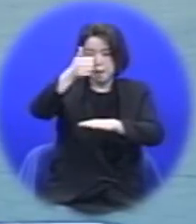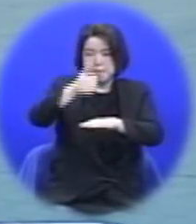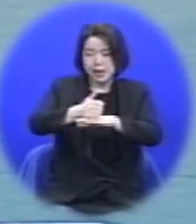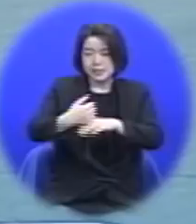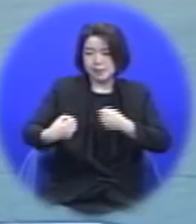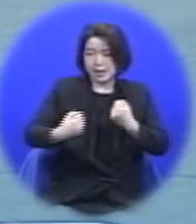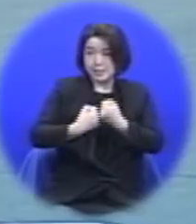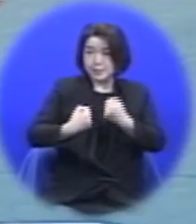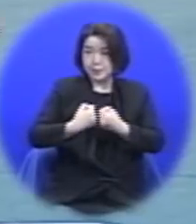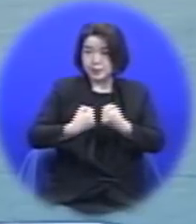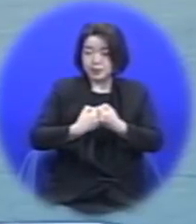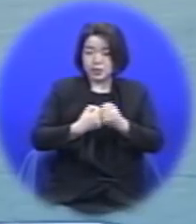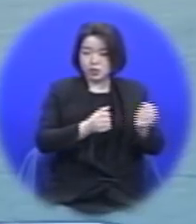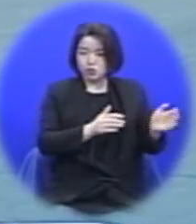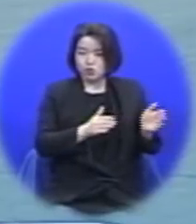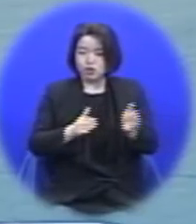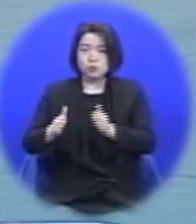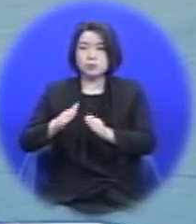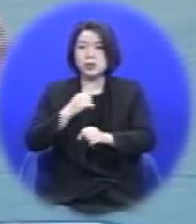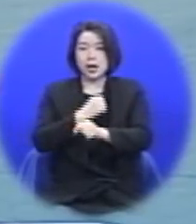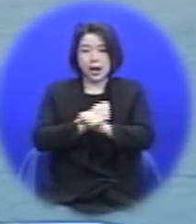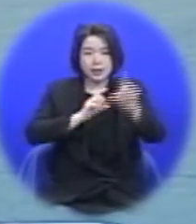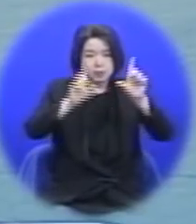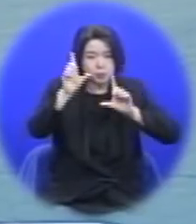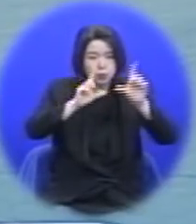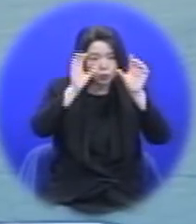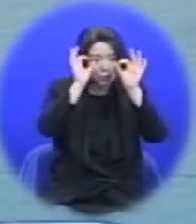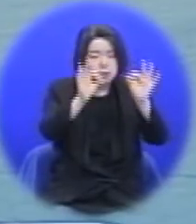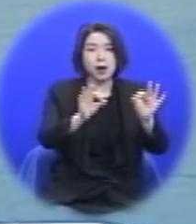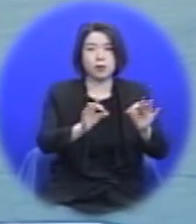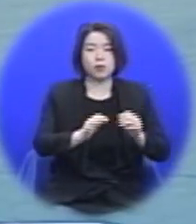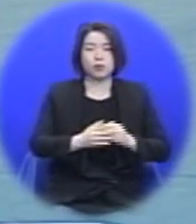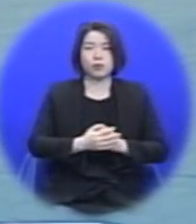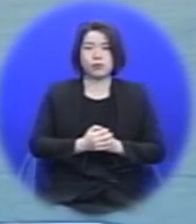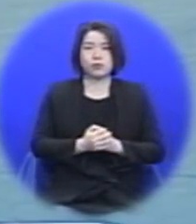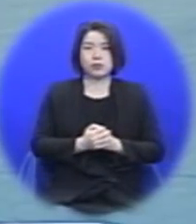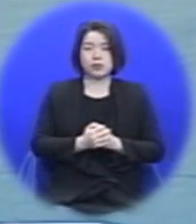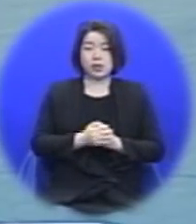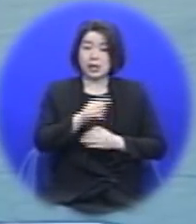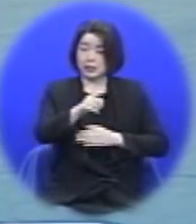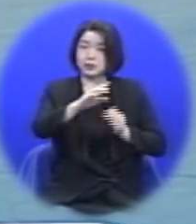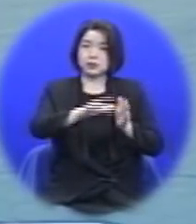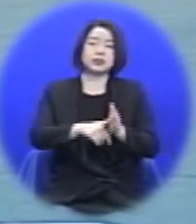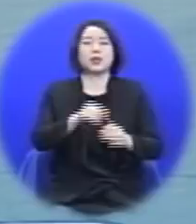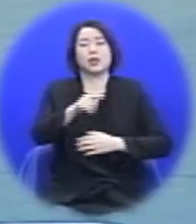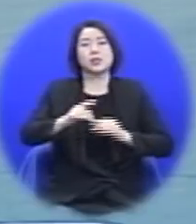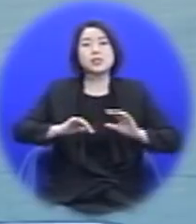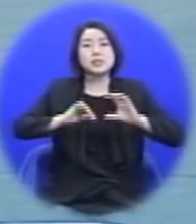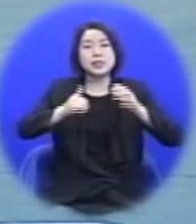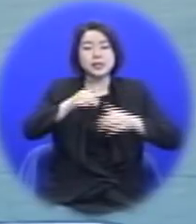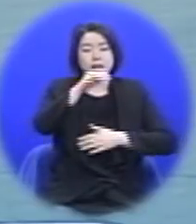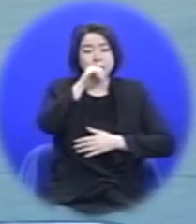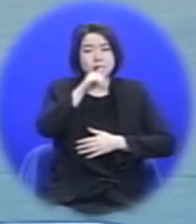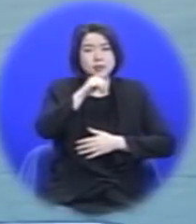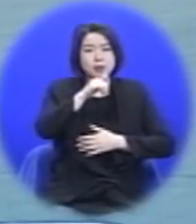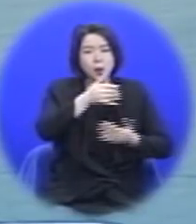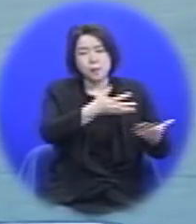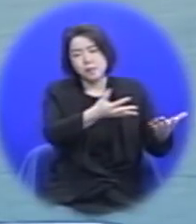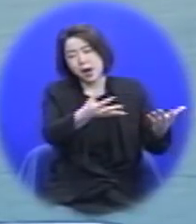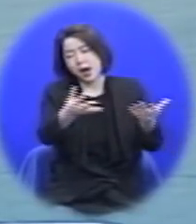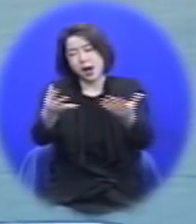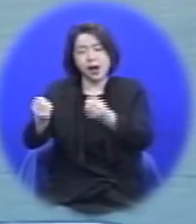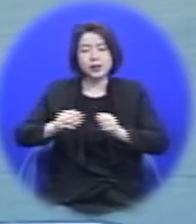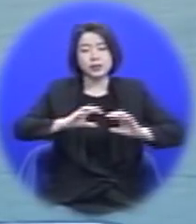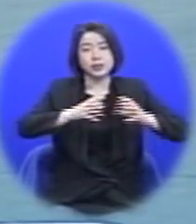전쟁을 벌이는 전쟁 준비를 하는 장면을 봅니다. 그때 이 세상에 있는 수많은